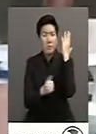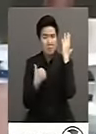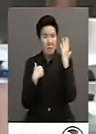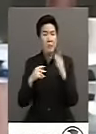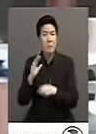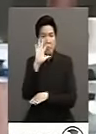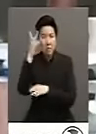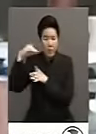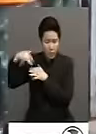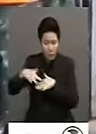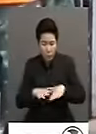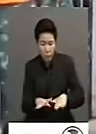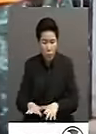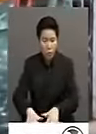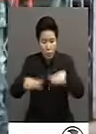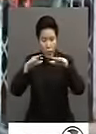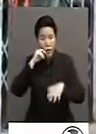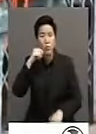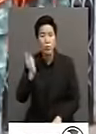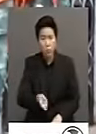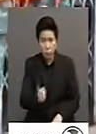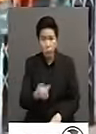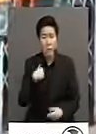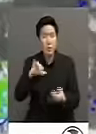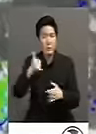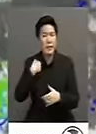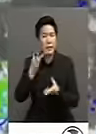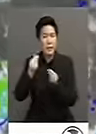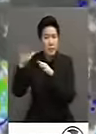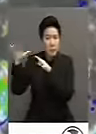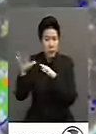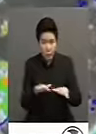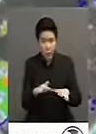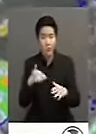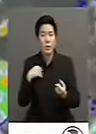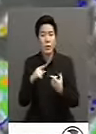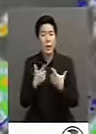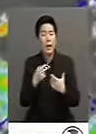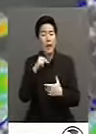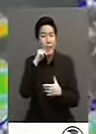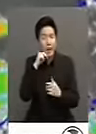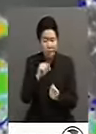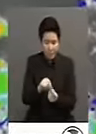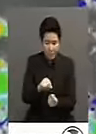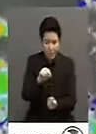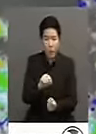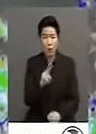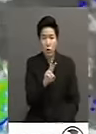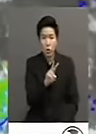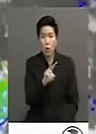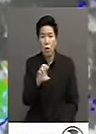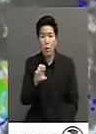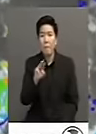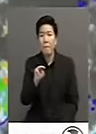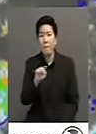ทั้งน้ำป่าไหลหลากมีน้ำท่วมขังแล้วก็อาจจะเกิดดินโคลนถล่มได้ปริมาณน้ำฝน200มิลลิเมตรด้วยกัน